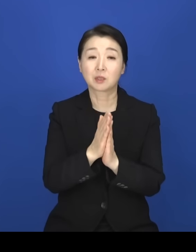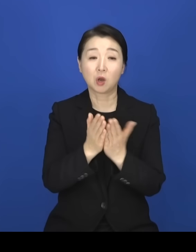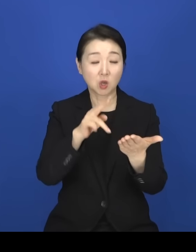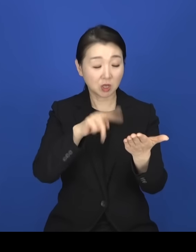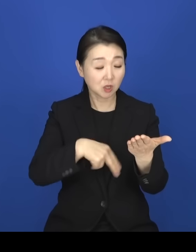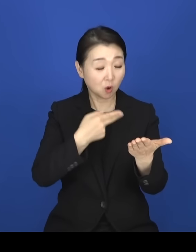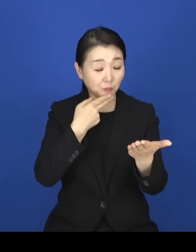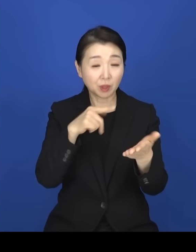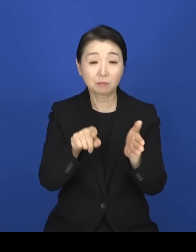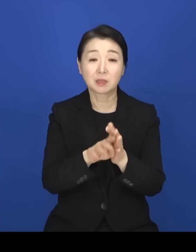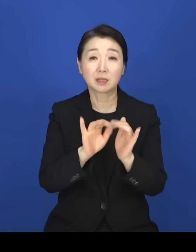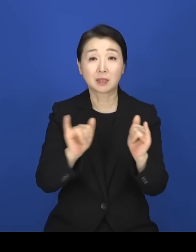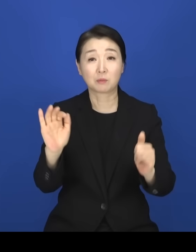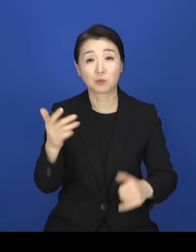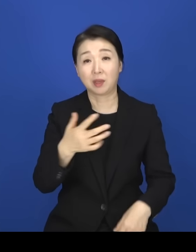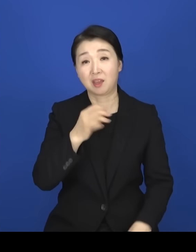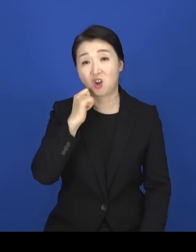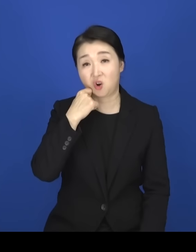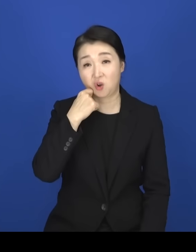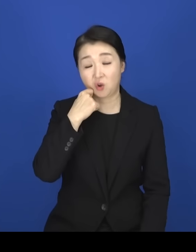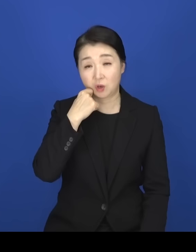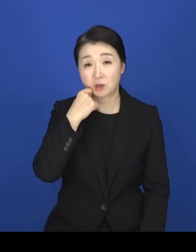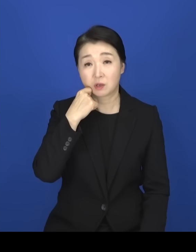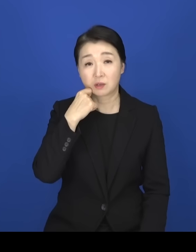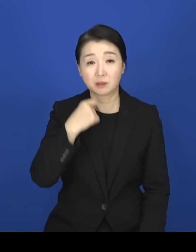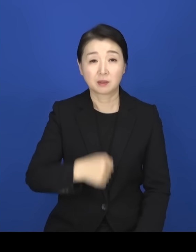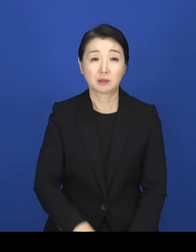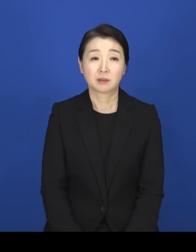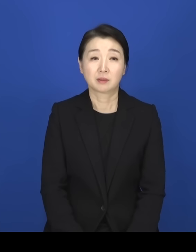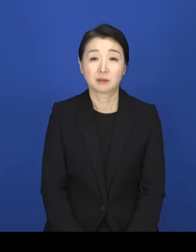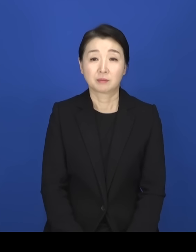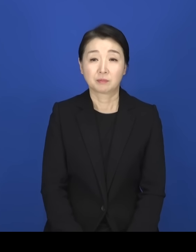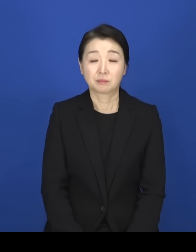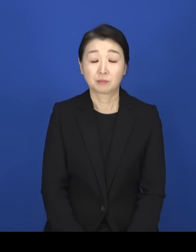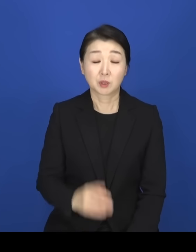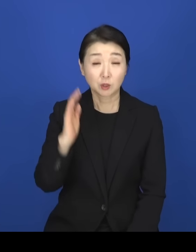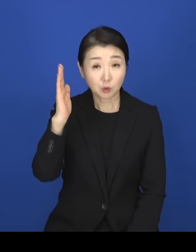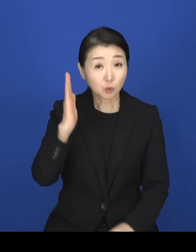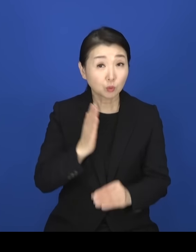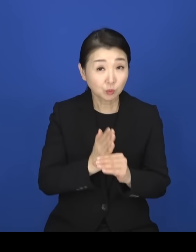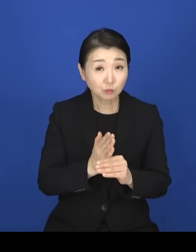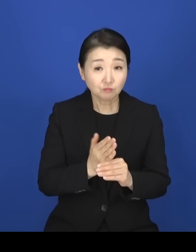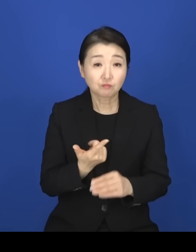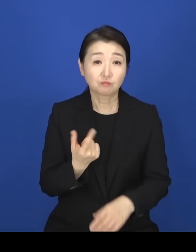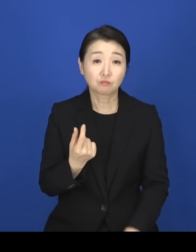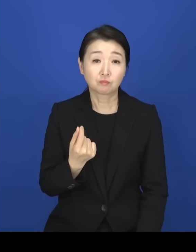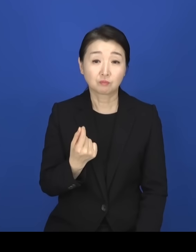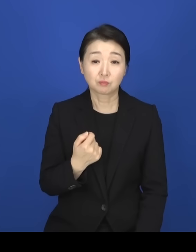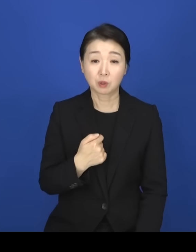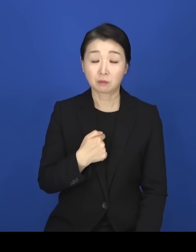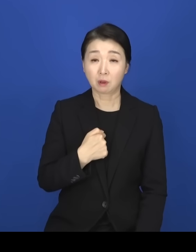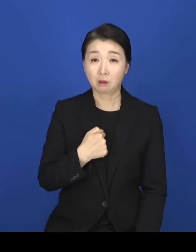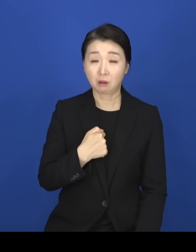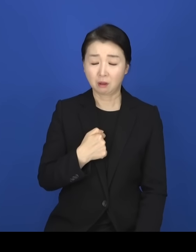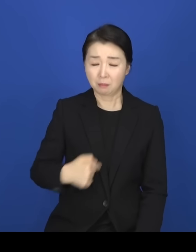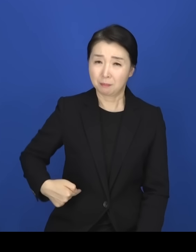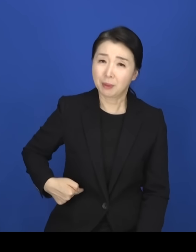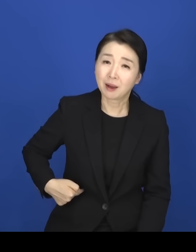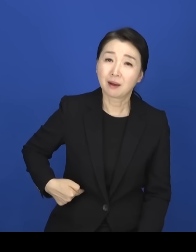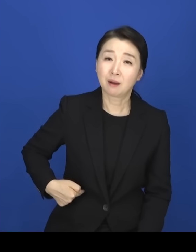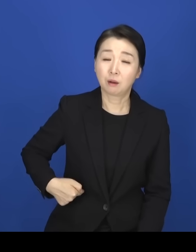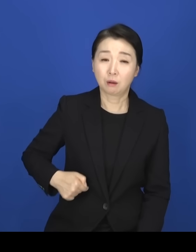읽지 않으면 크리스찬이 되기가 힘듭니다. 예. 목사님 설교 중에. 설교 중에 예. 너무 놀란 거예요.